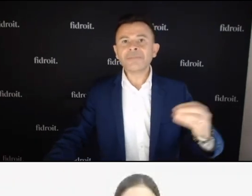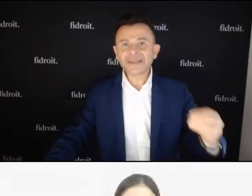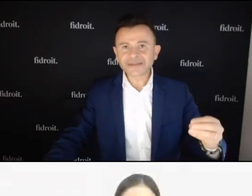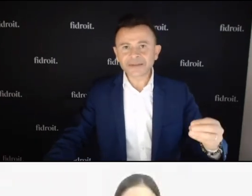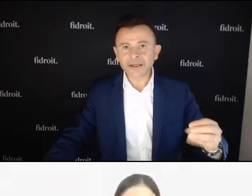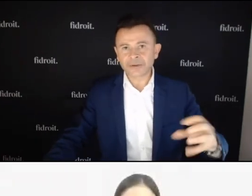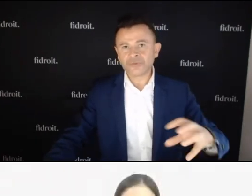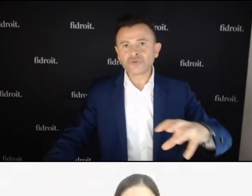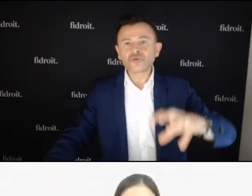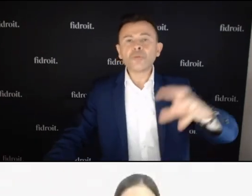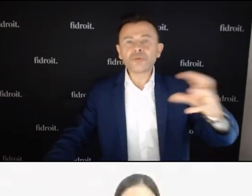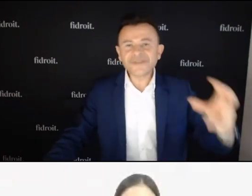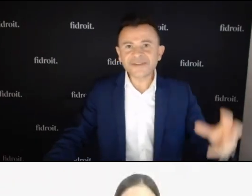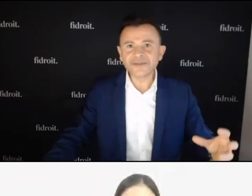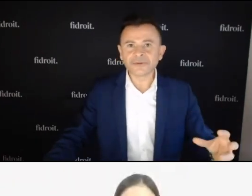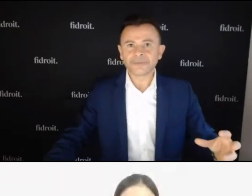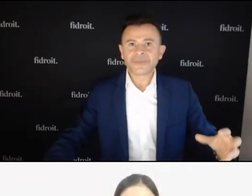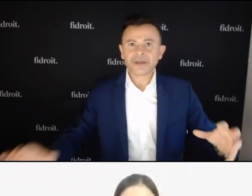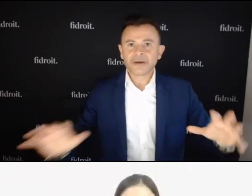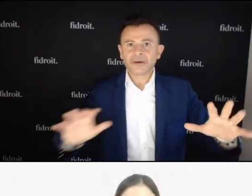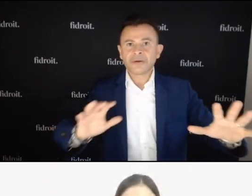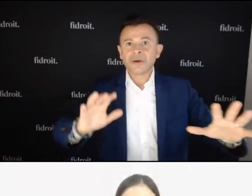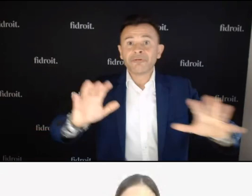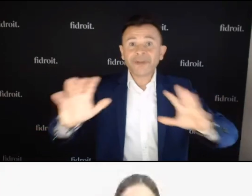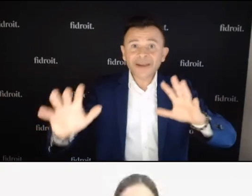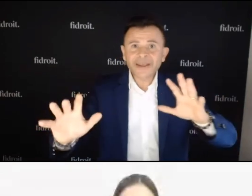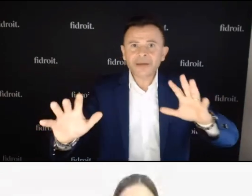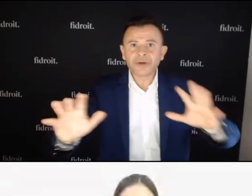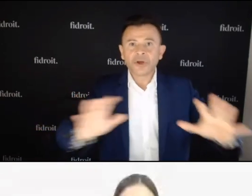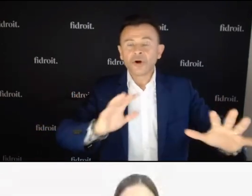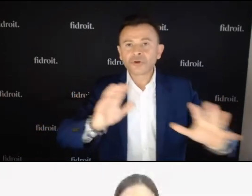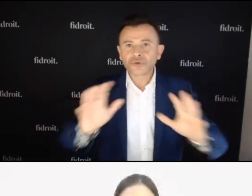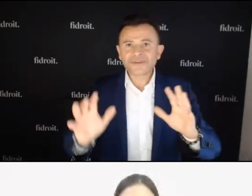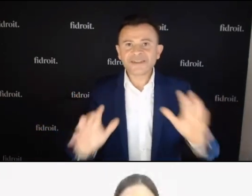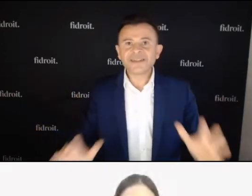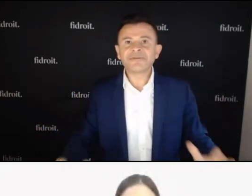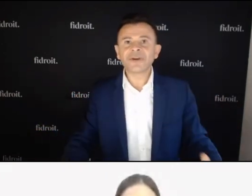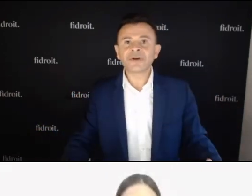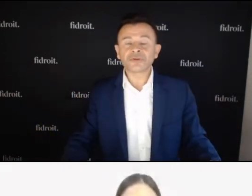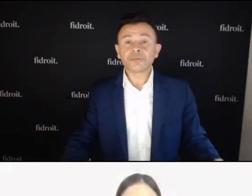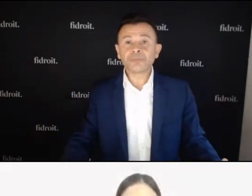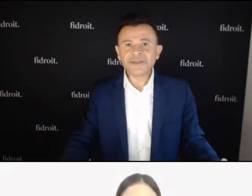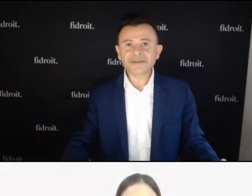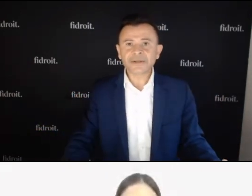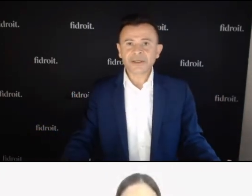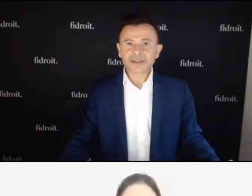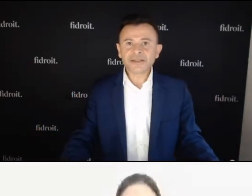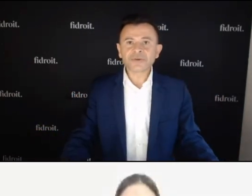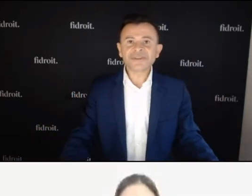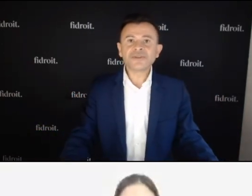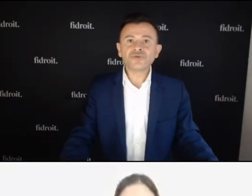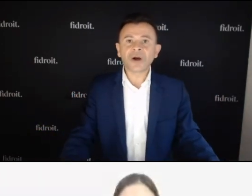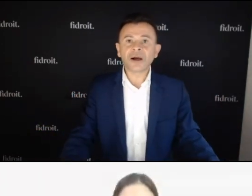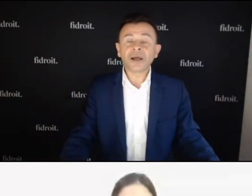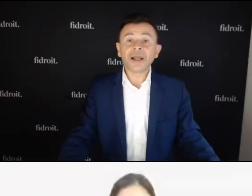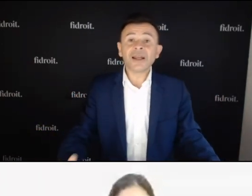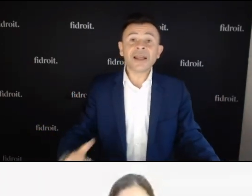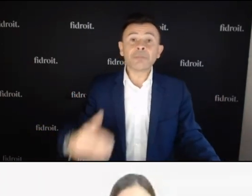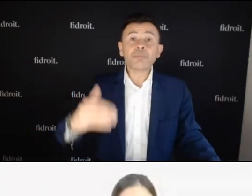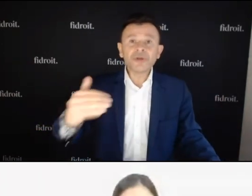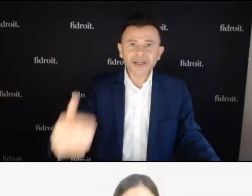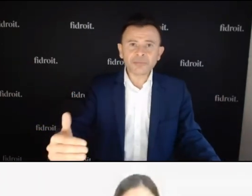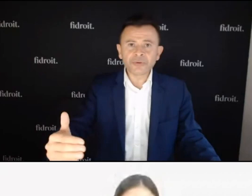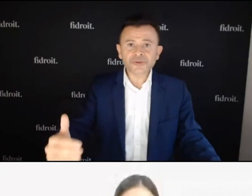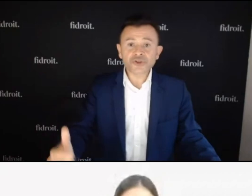un mixte, une composition variable entre ces différentes pistes qui constituera